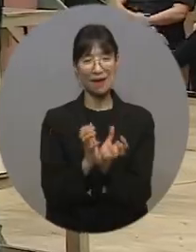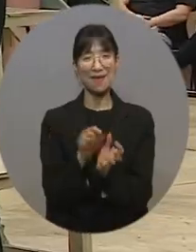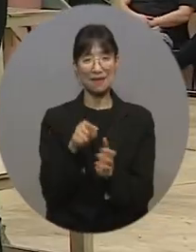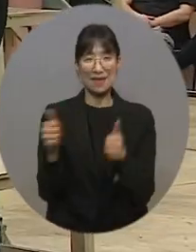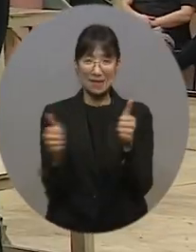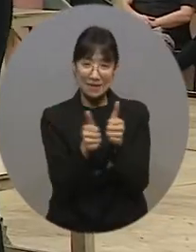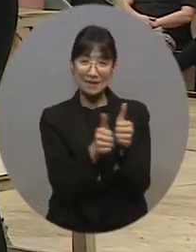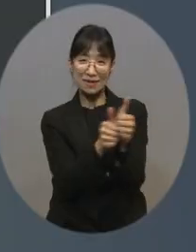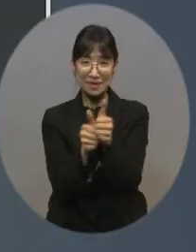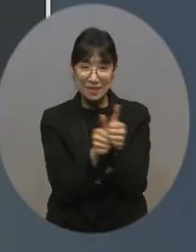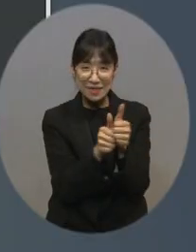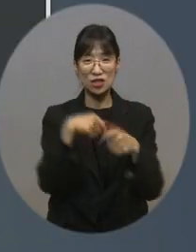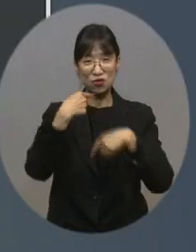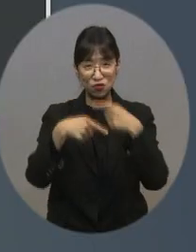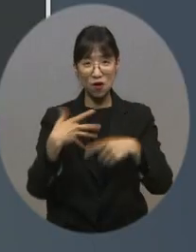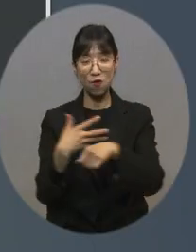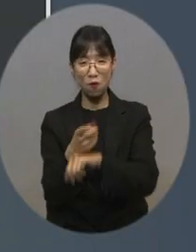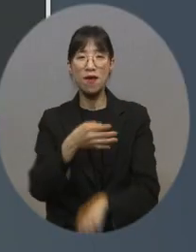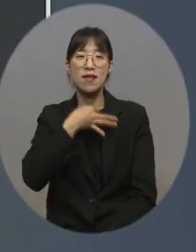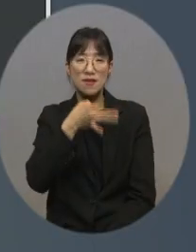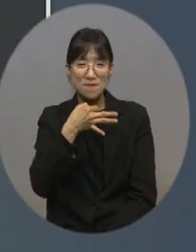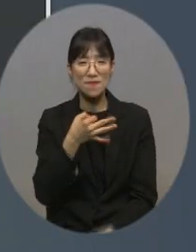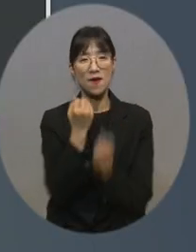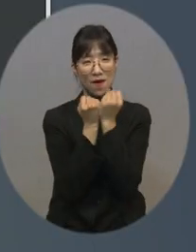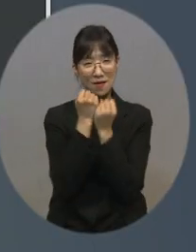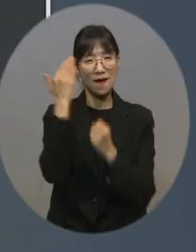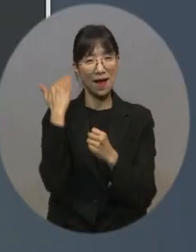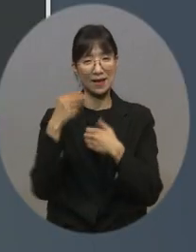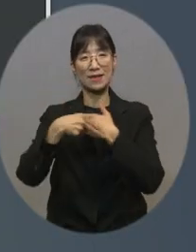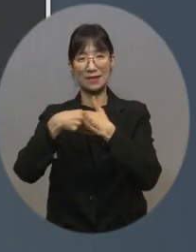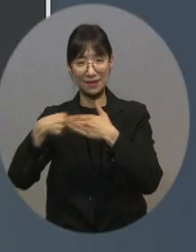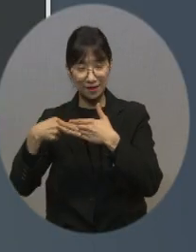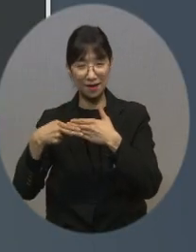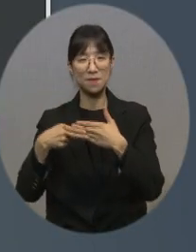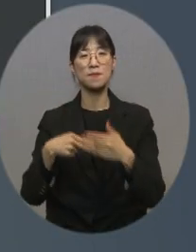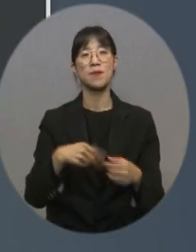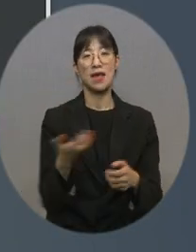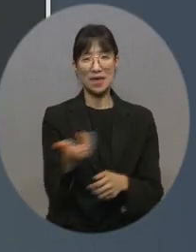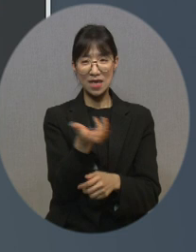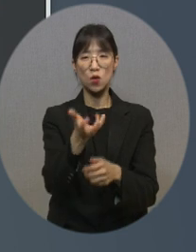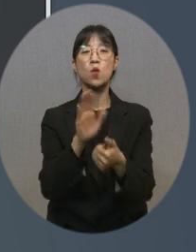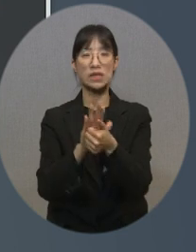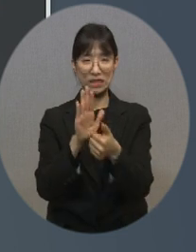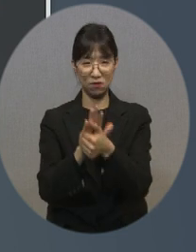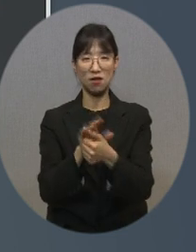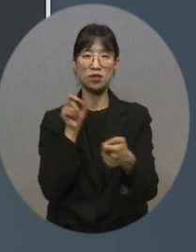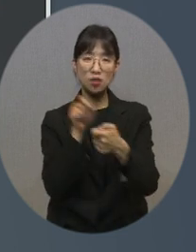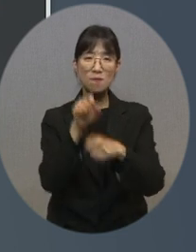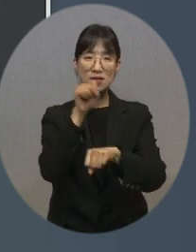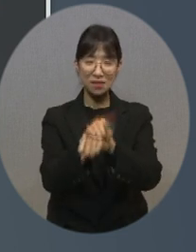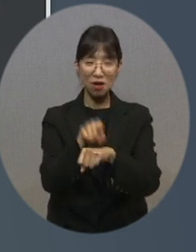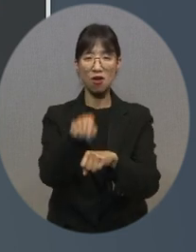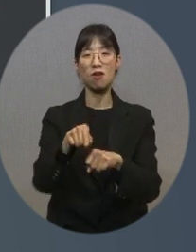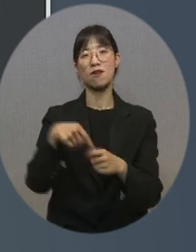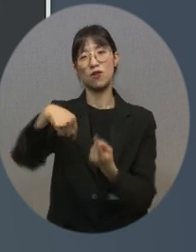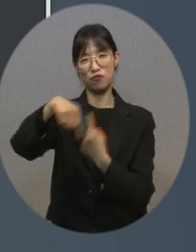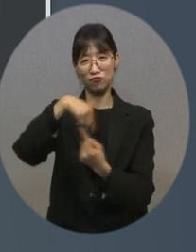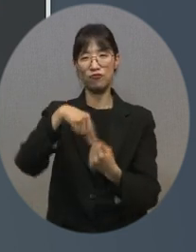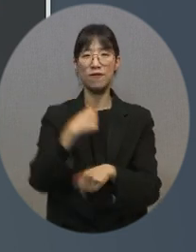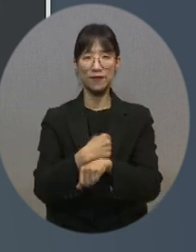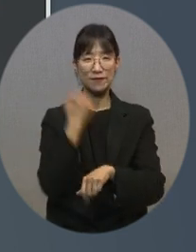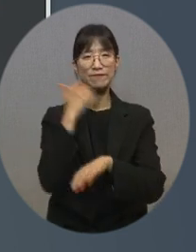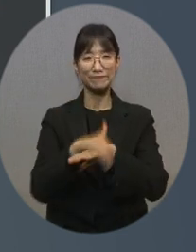그림자 수어 이외에도 음성 해설, 한글 자막, 이동 지원 등을 지원하는 접근성 회차를 운영할